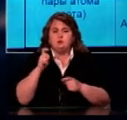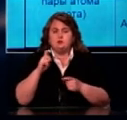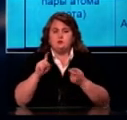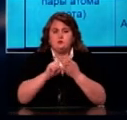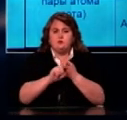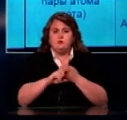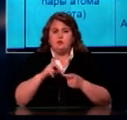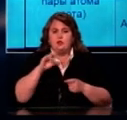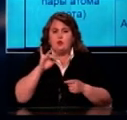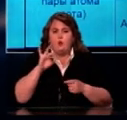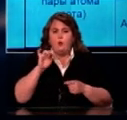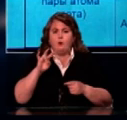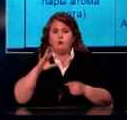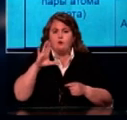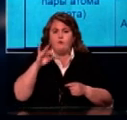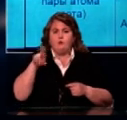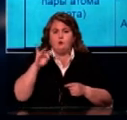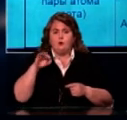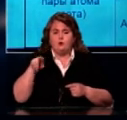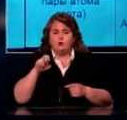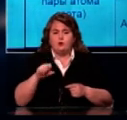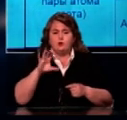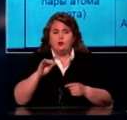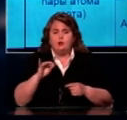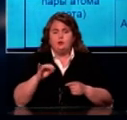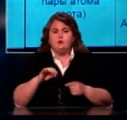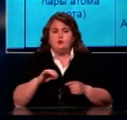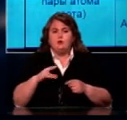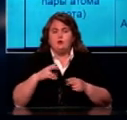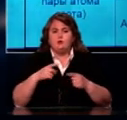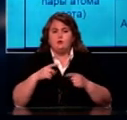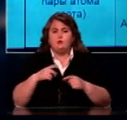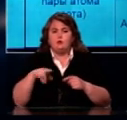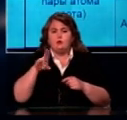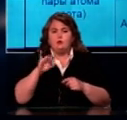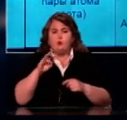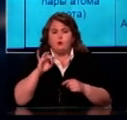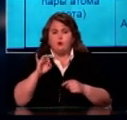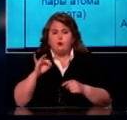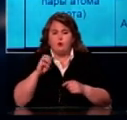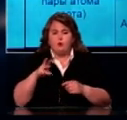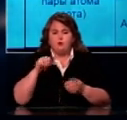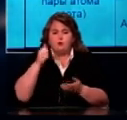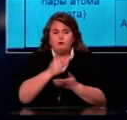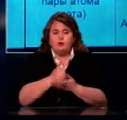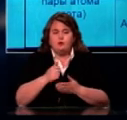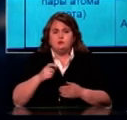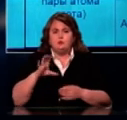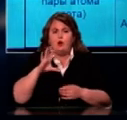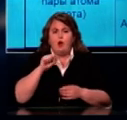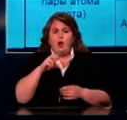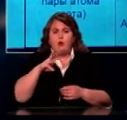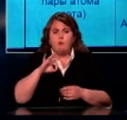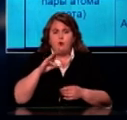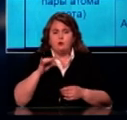с ионом водорода, образуя по механизму донорно-акцепторной связи ион